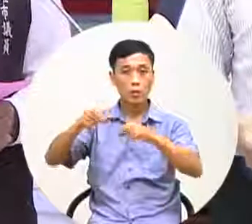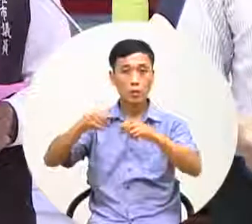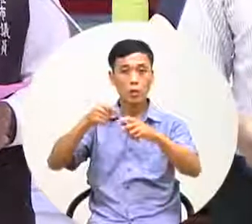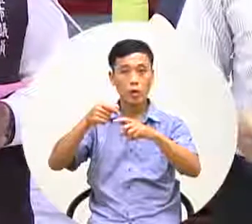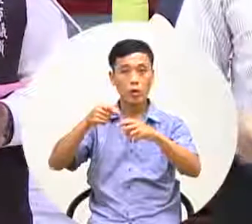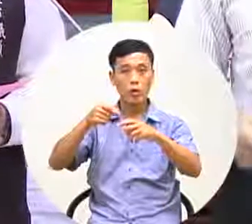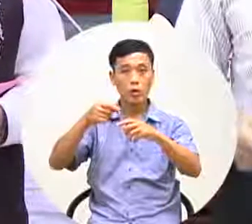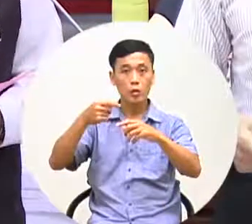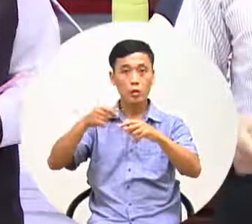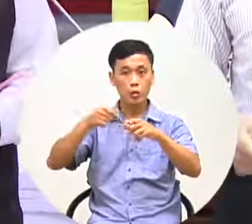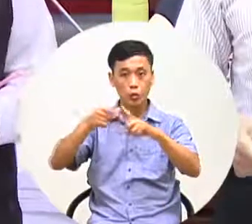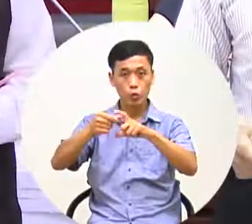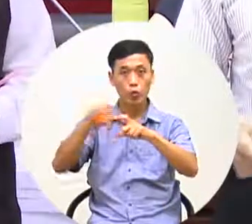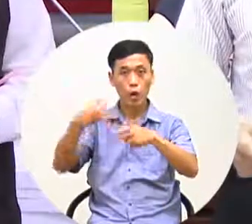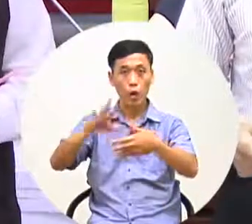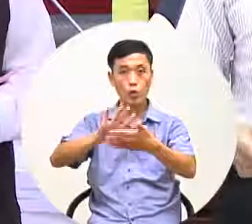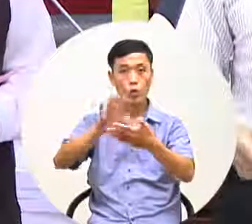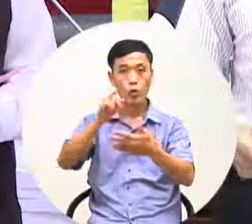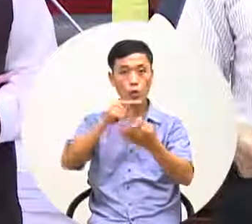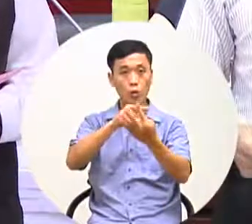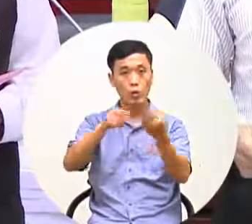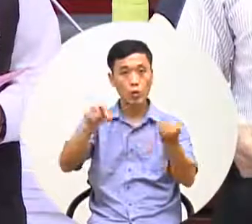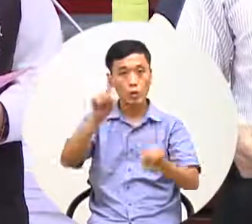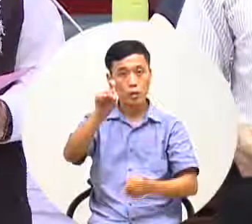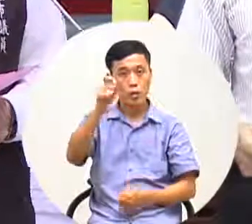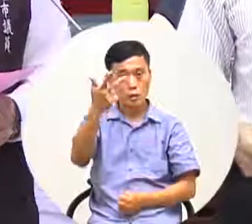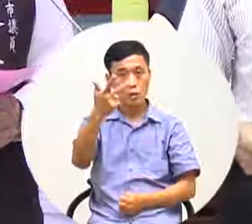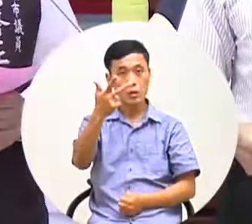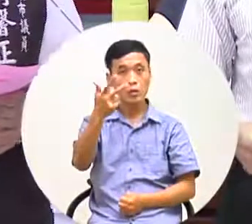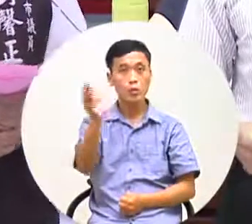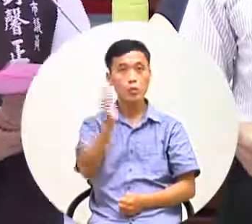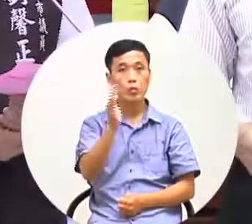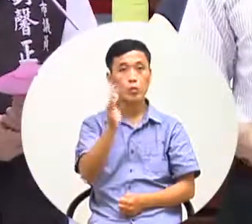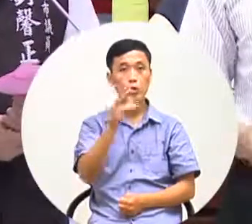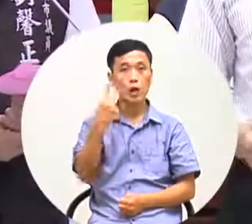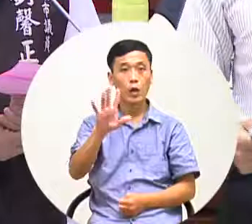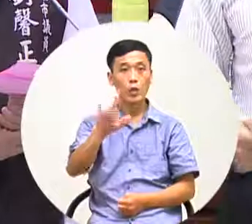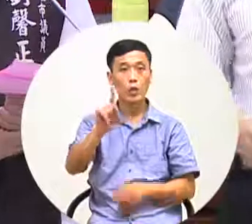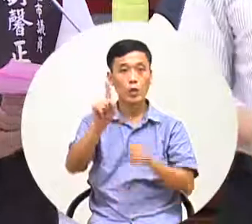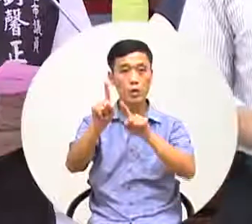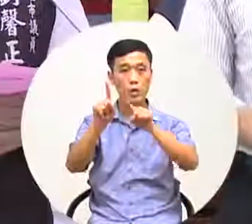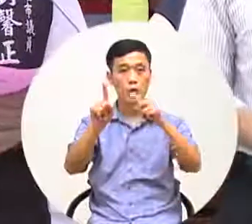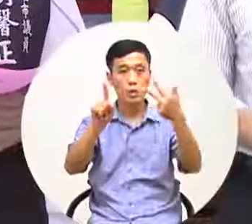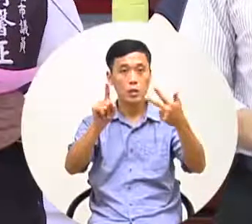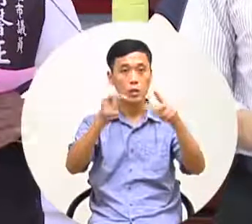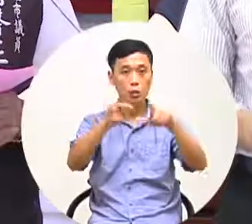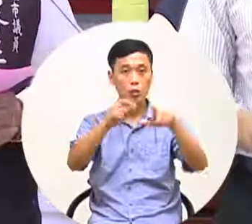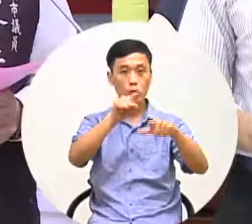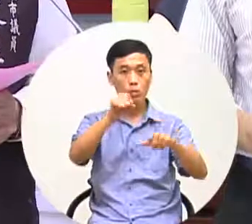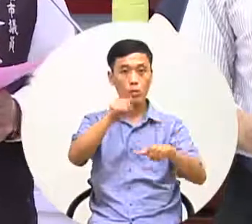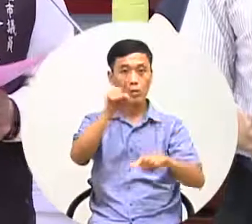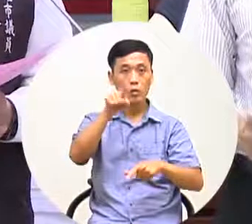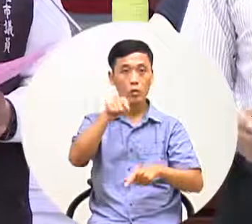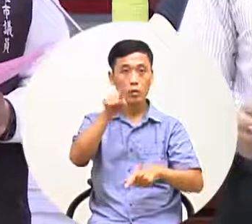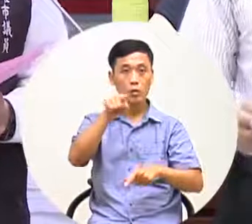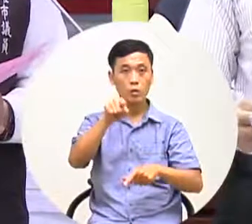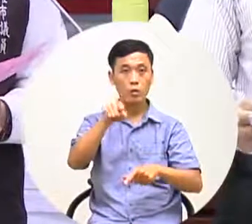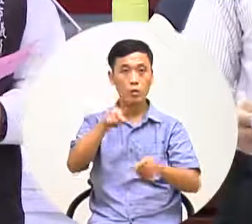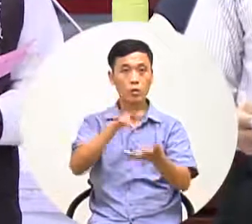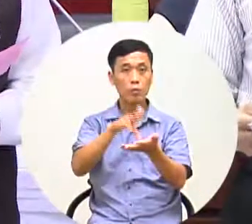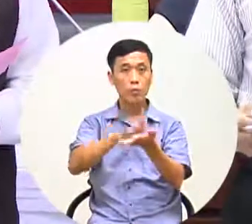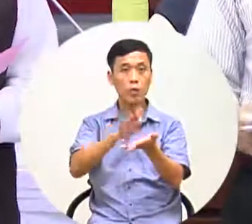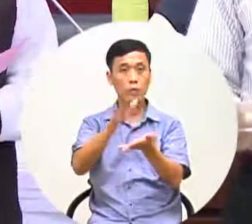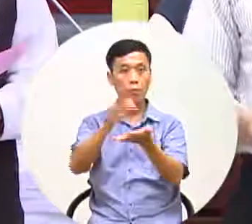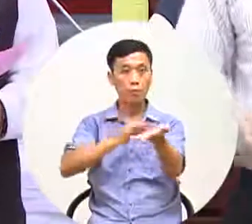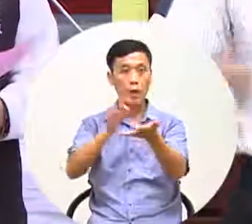17笔左右， 还有。 对对，还有1.7公顷左右还没有标售，已经大部分都标售。 那从化区的道路